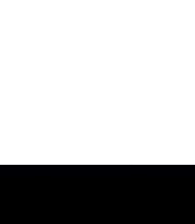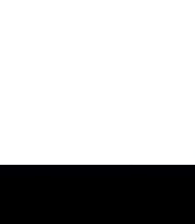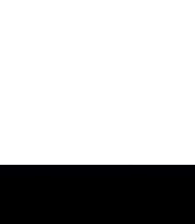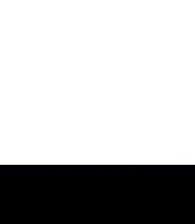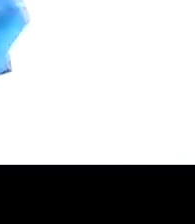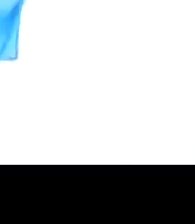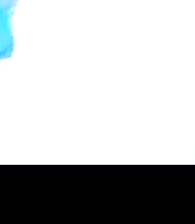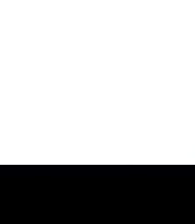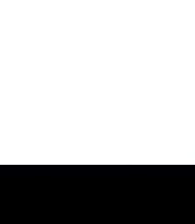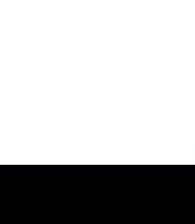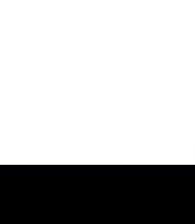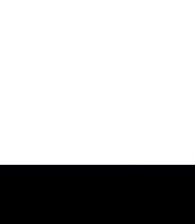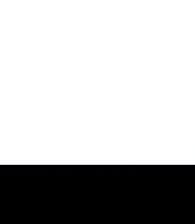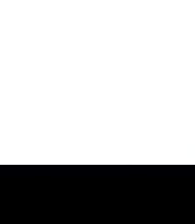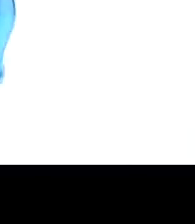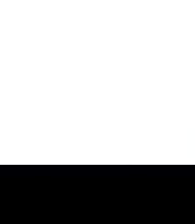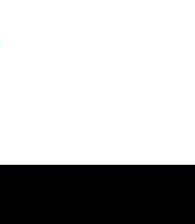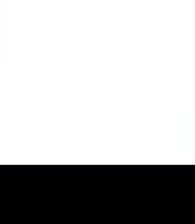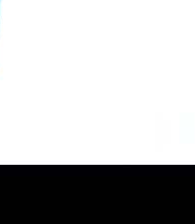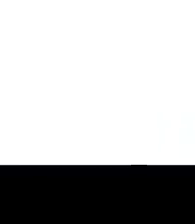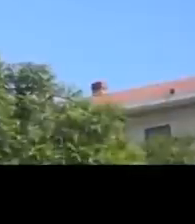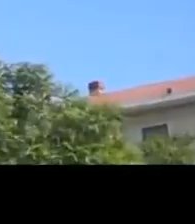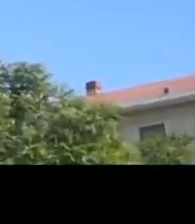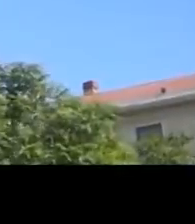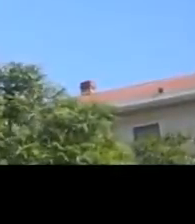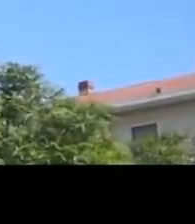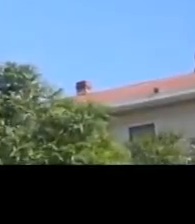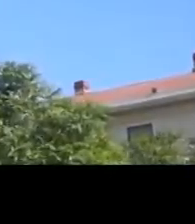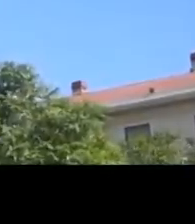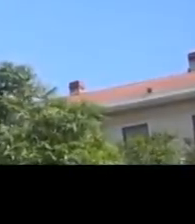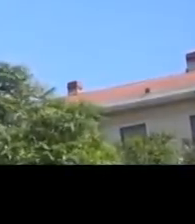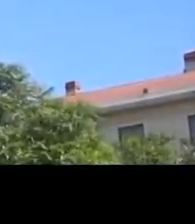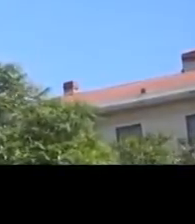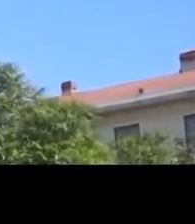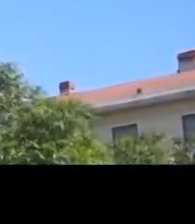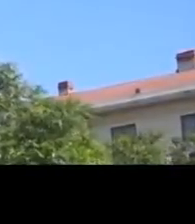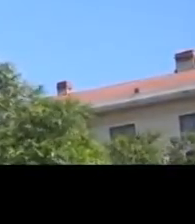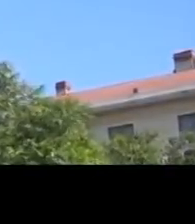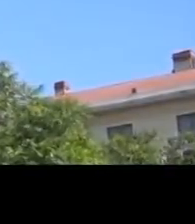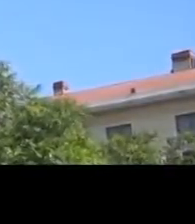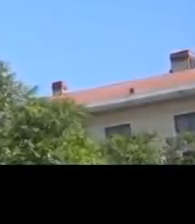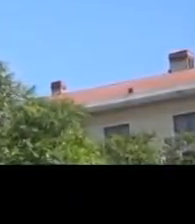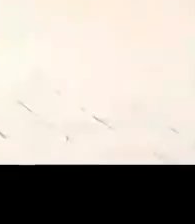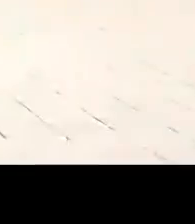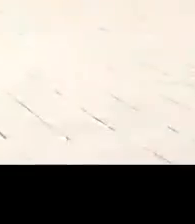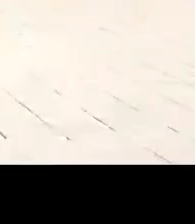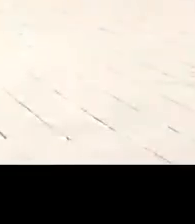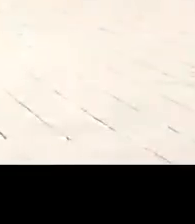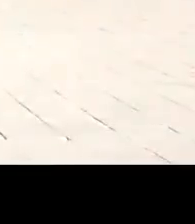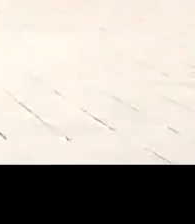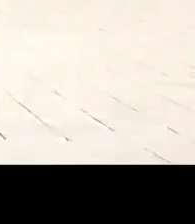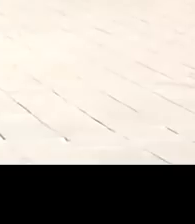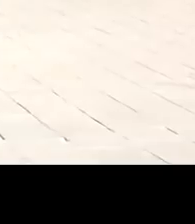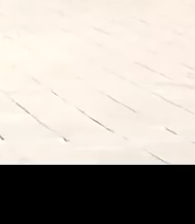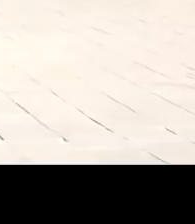journée pas de tout repos pour les shows télé tard président en exercice de l'union africaine félix-antoine qui se gardent ils ont beau ce mardi 11 mai